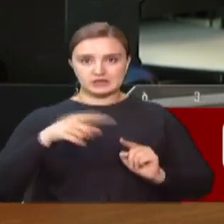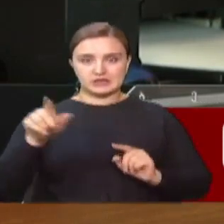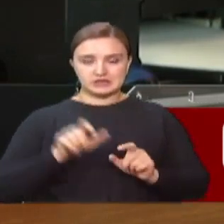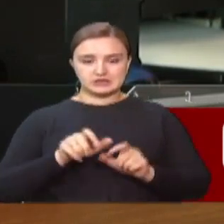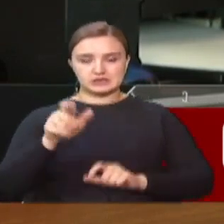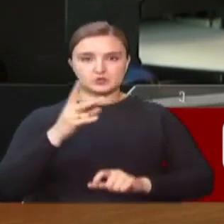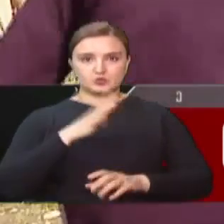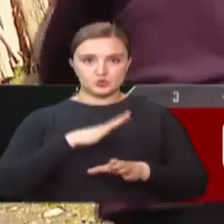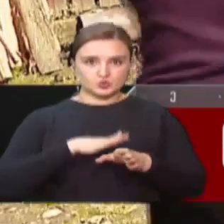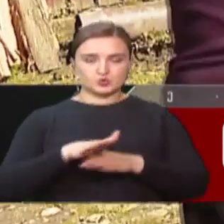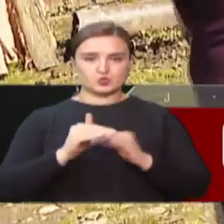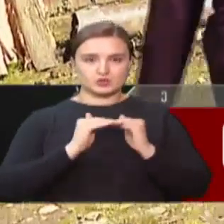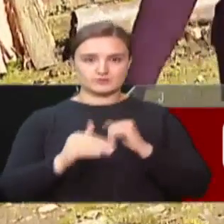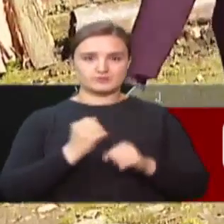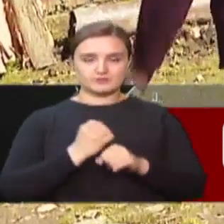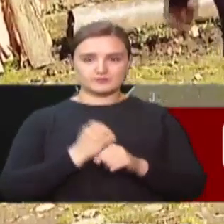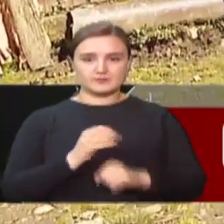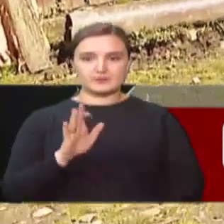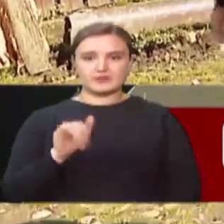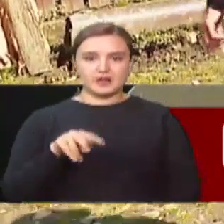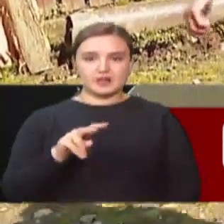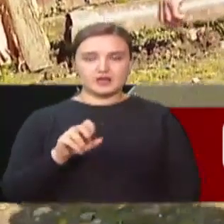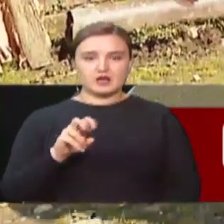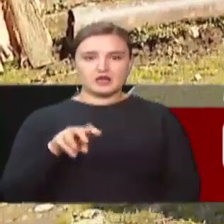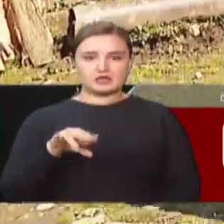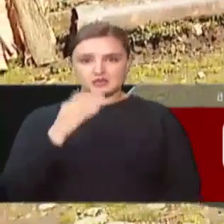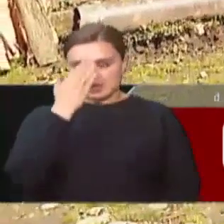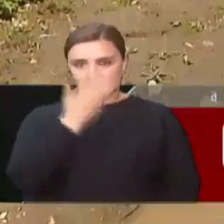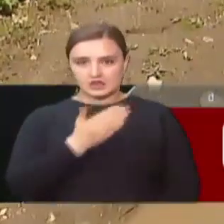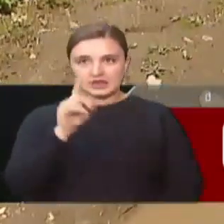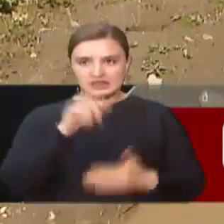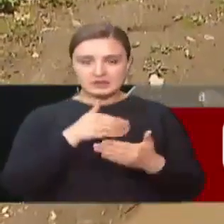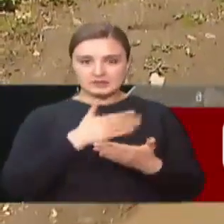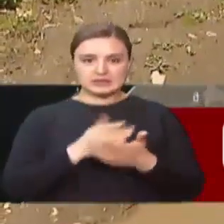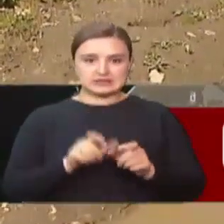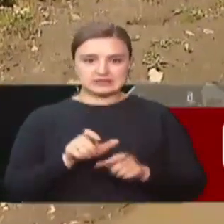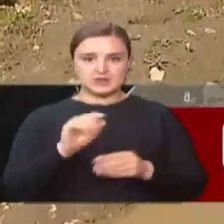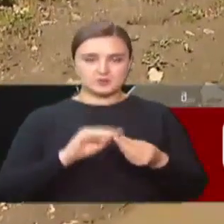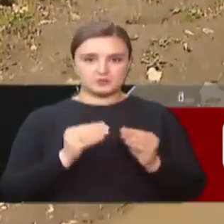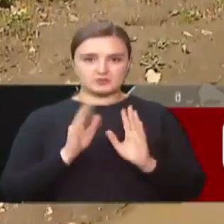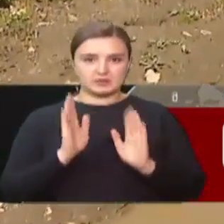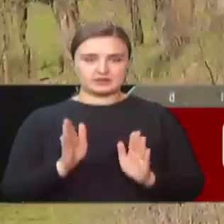სრულად იქნეს სათვისებული. ქალაღალის მოსახლეობას იმედი აქვს გზის პრობლემა მოგვარდება, თუმცა